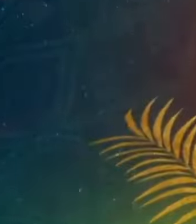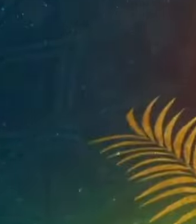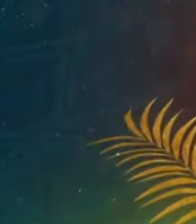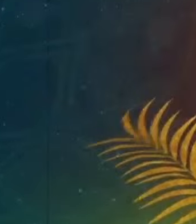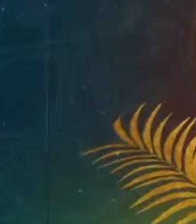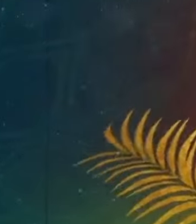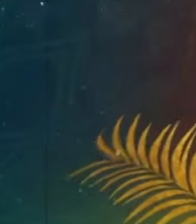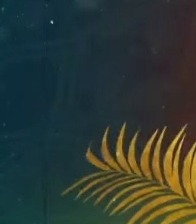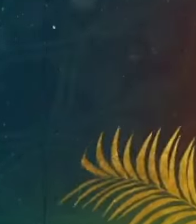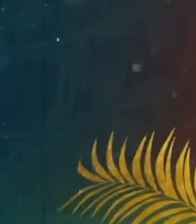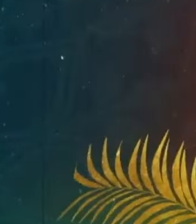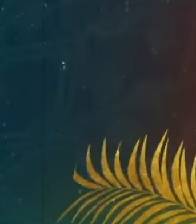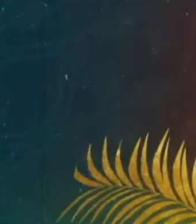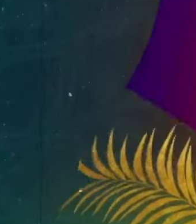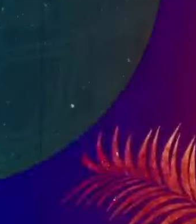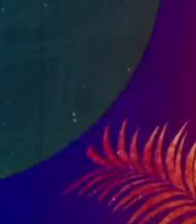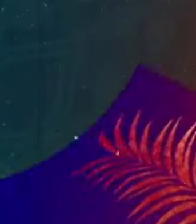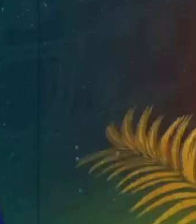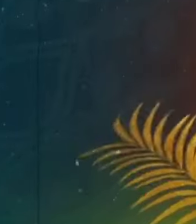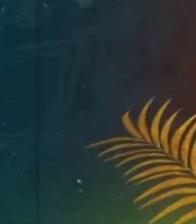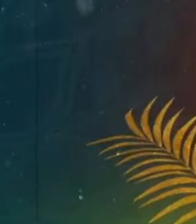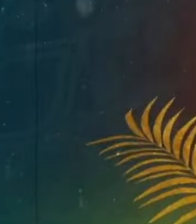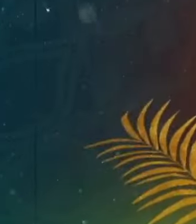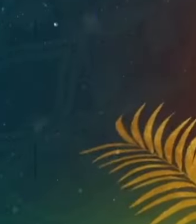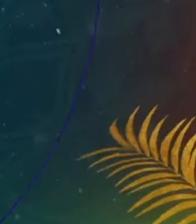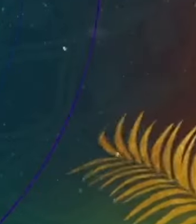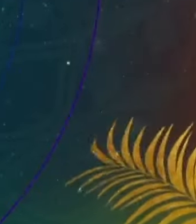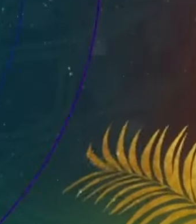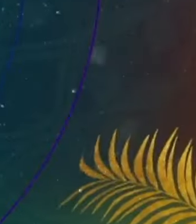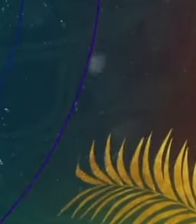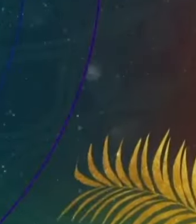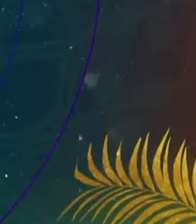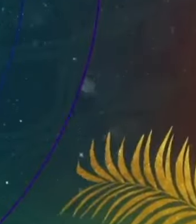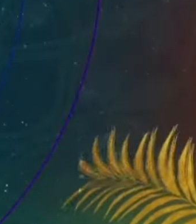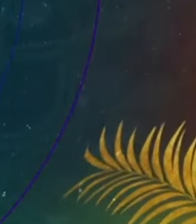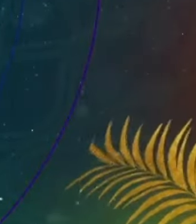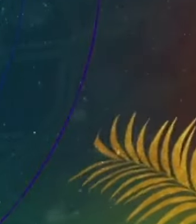Jangan kau cari aku.